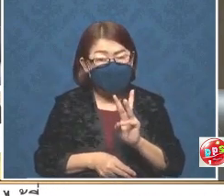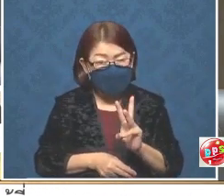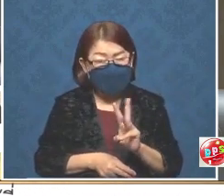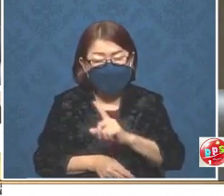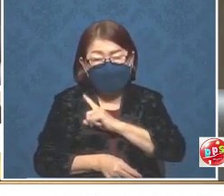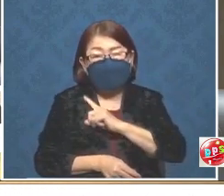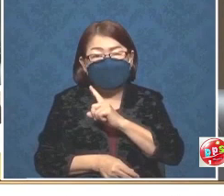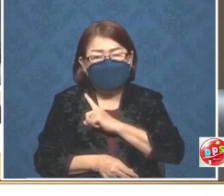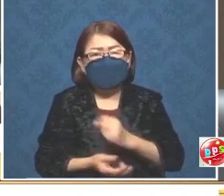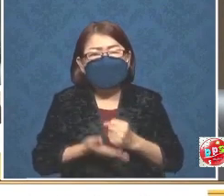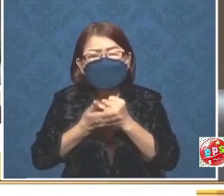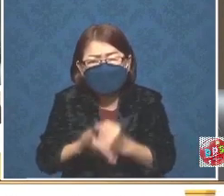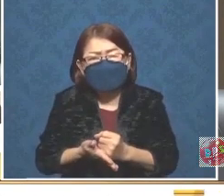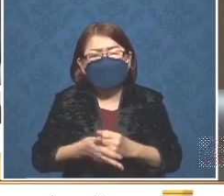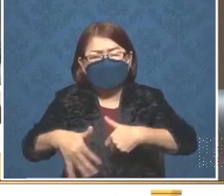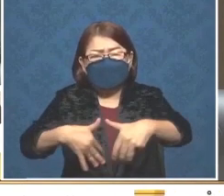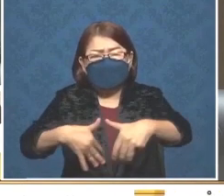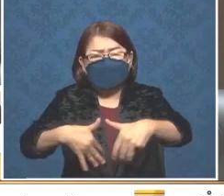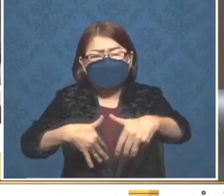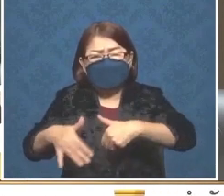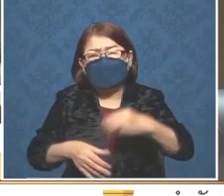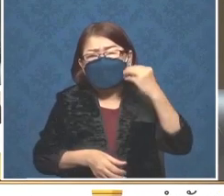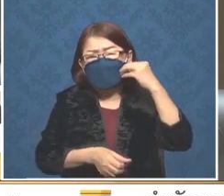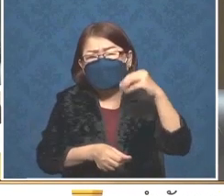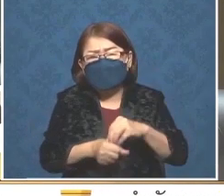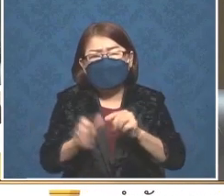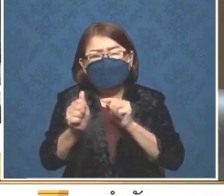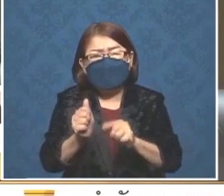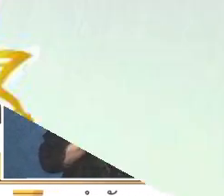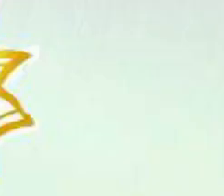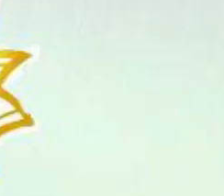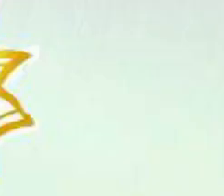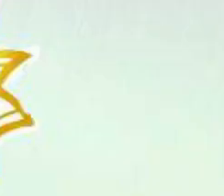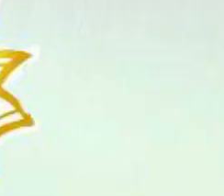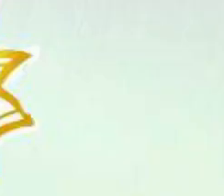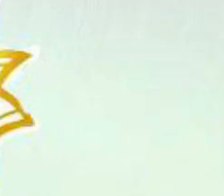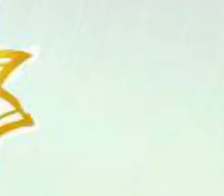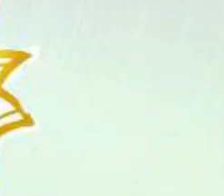ามเดดร้อนของพน้องประชาชนอำพืออุทย์่างเร่งดวนขอบคุณค่ะ